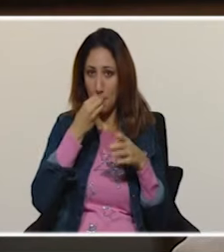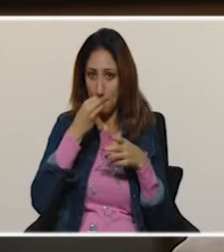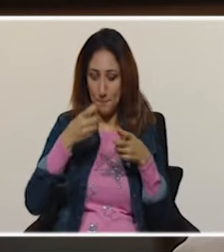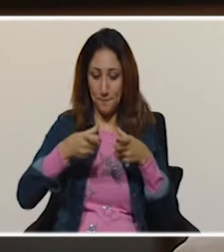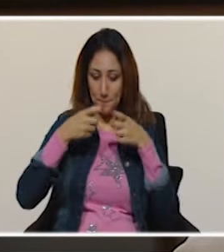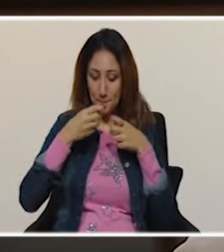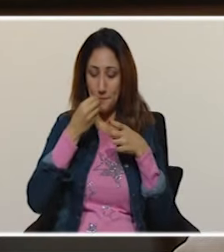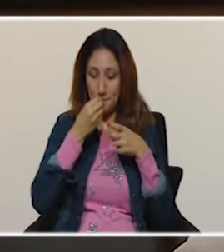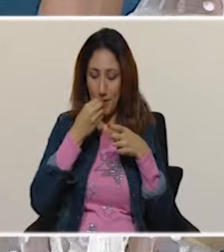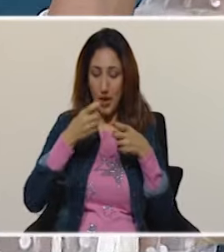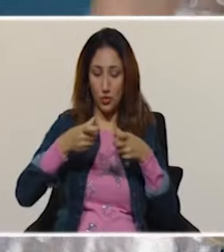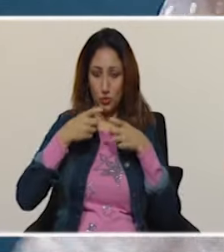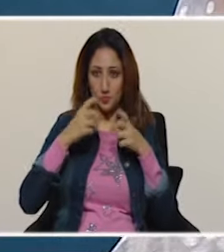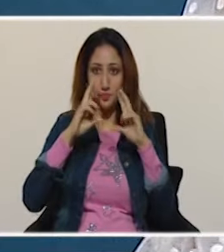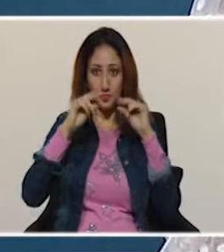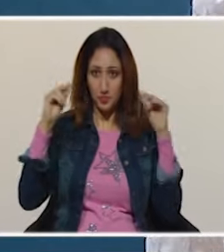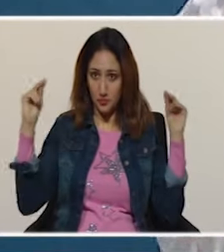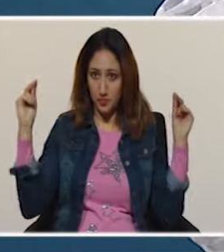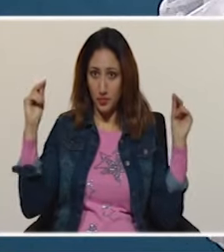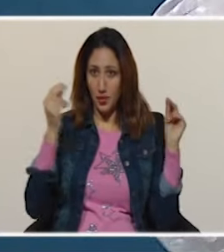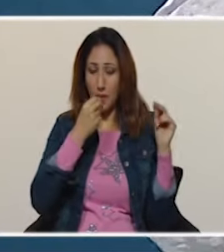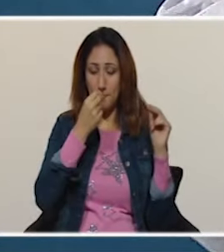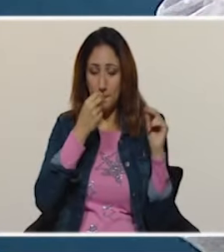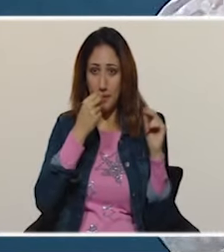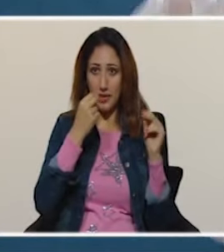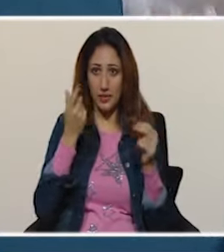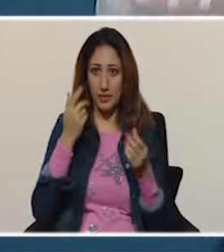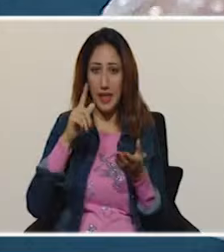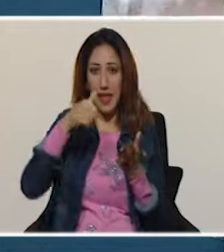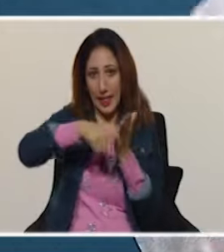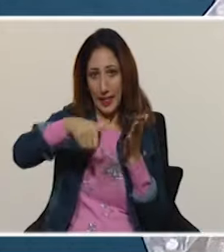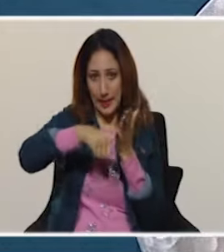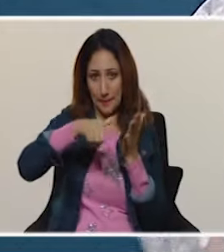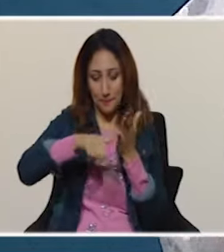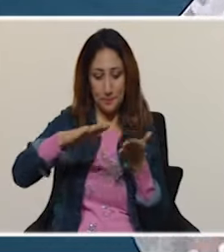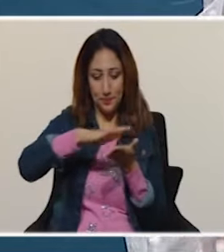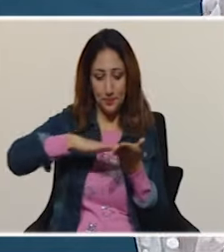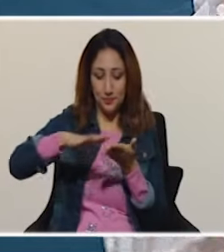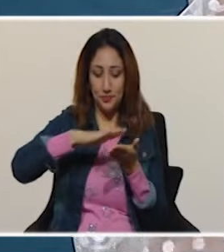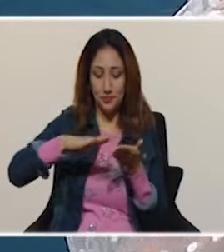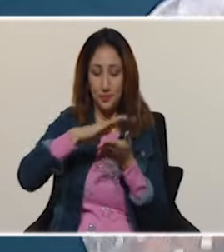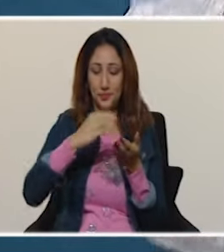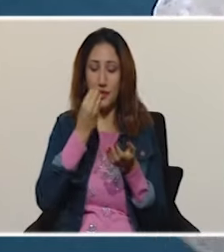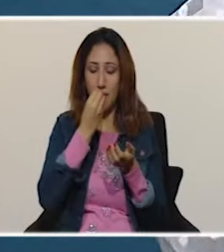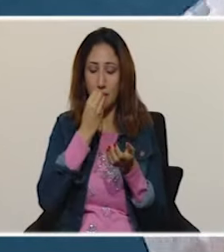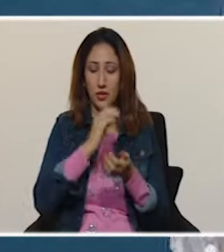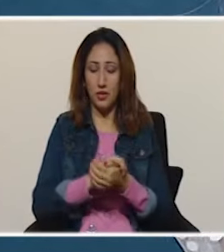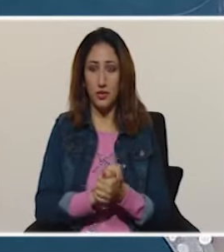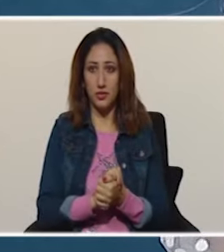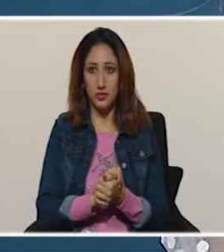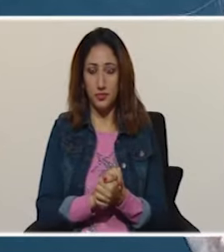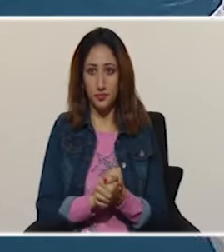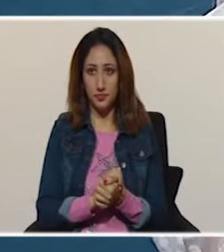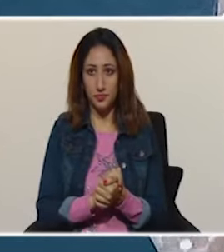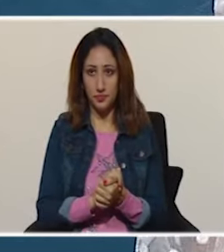مع احترامي لكل كنافات العالم العربي يعني اللي هي بالقشطه او بالجبنه وعلى بقلب الكعكه اوكي ولازم يفضلوا قاعدين عشان ابلع